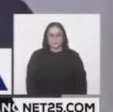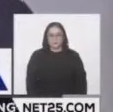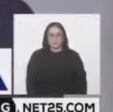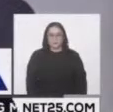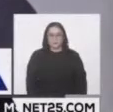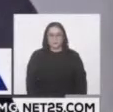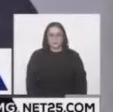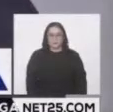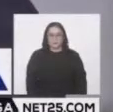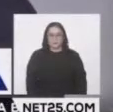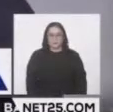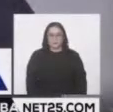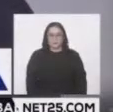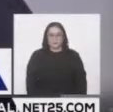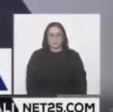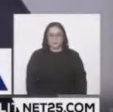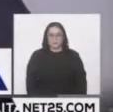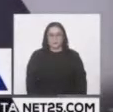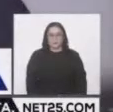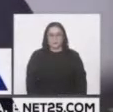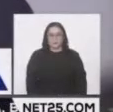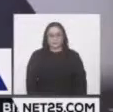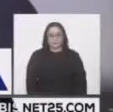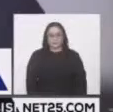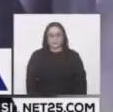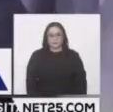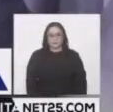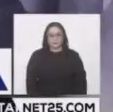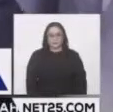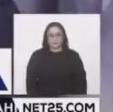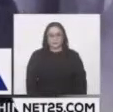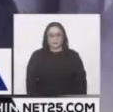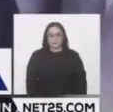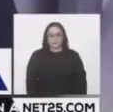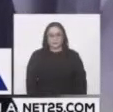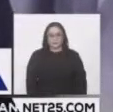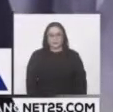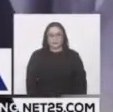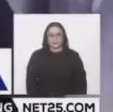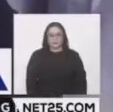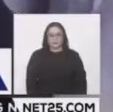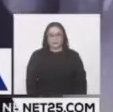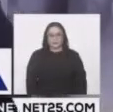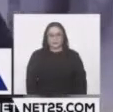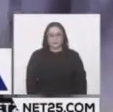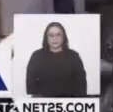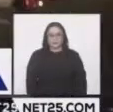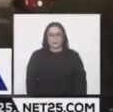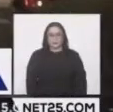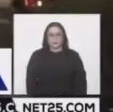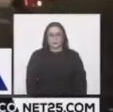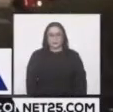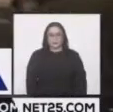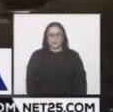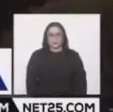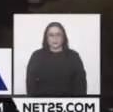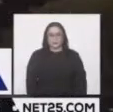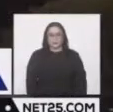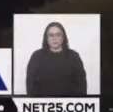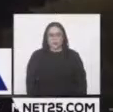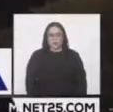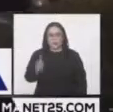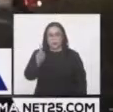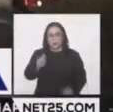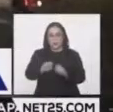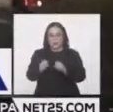to wala tayong naririnig hindi Ayan na yan na pasok nag sa isang ah sa isang